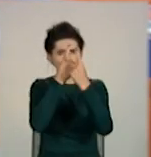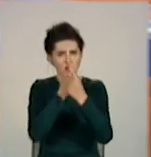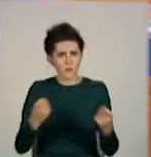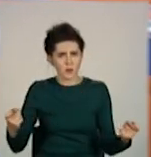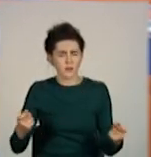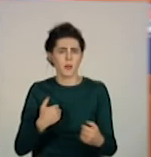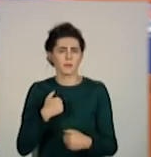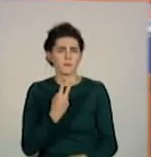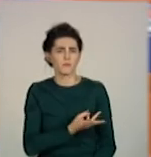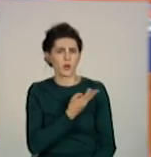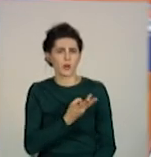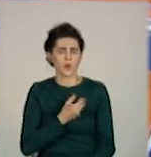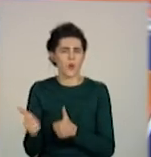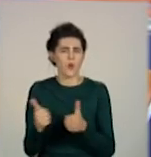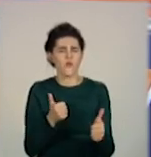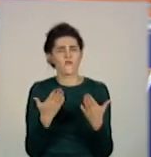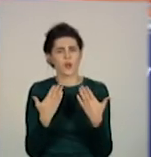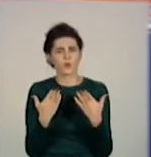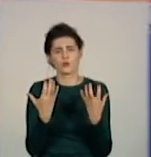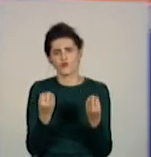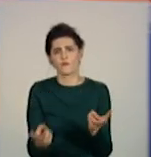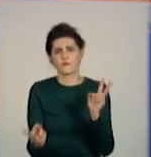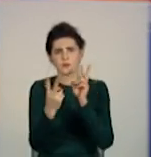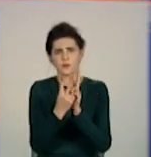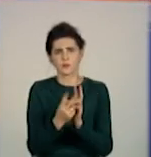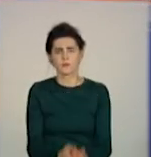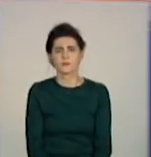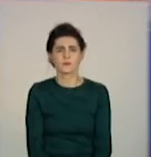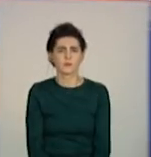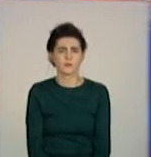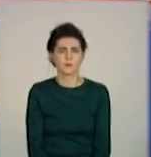сьогодні це остання інформація. Ми бажаємо вам гарних вихідних. До зустрічі в ефірі.